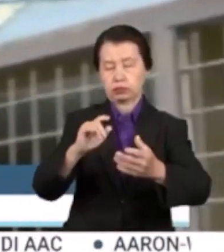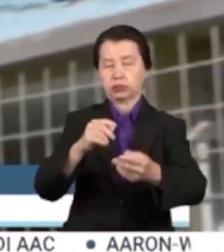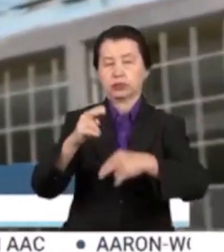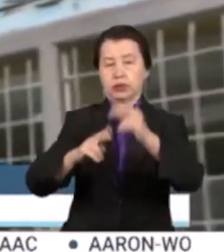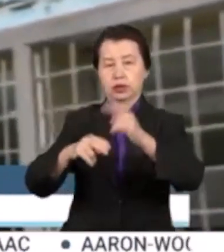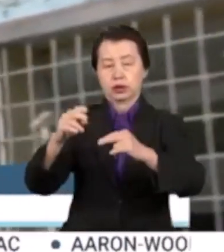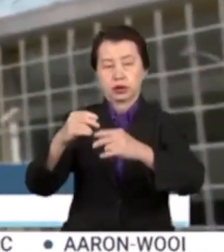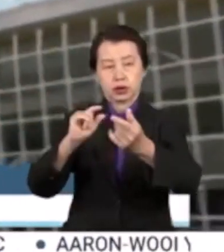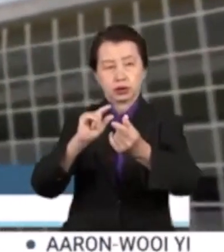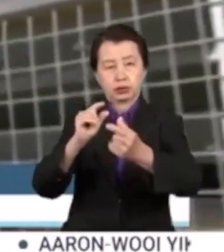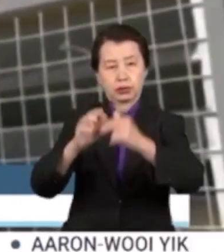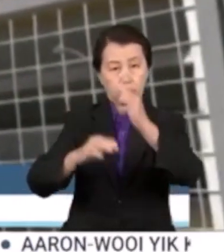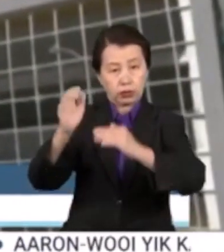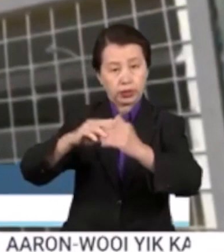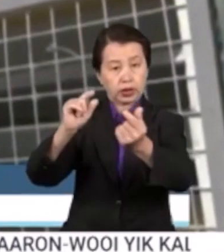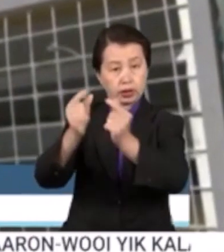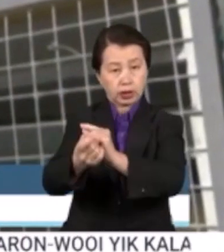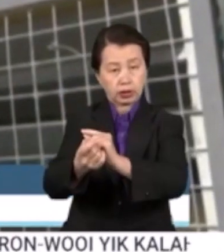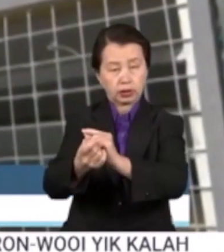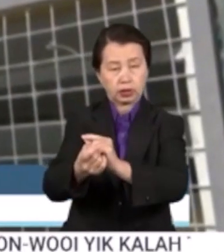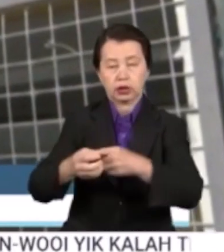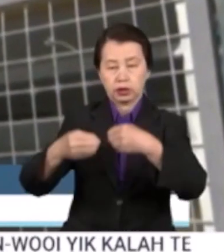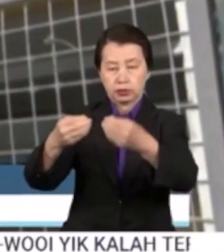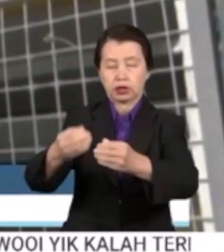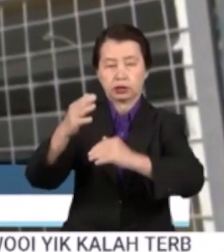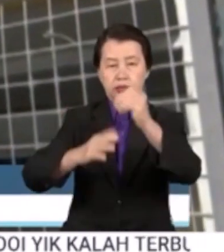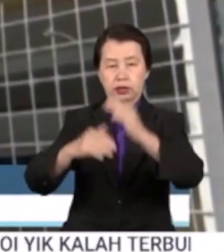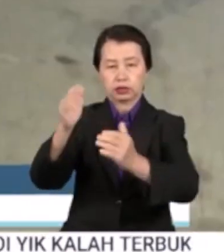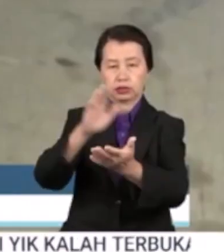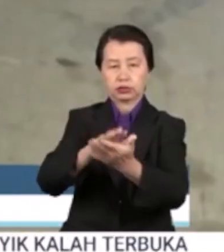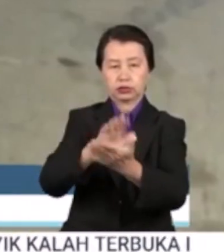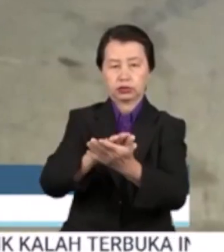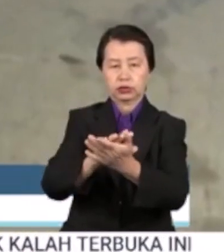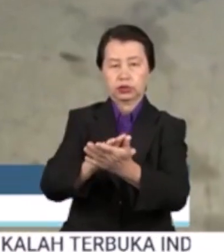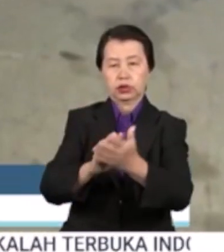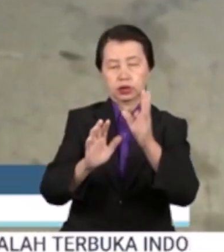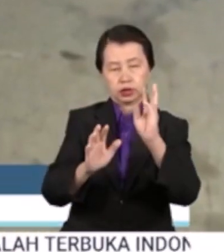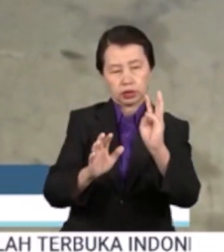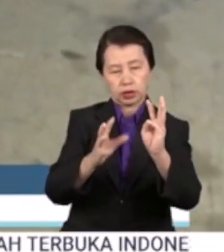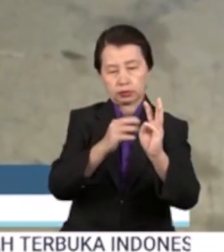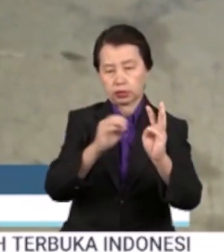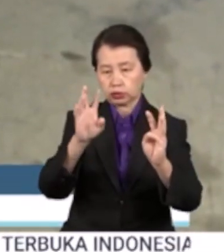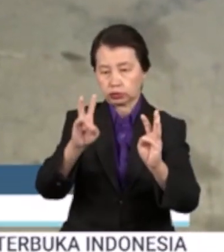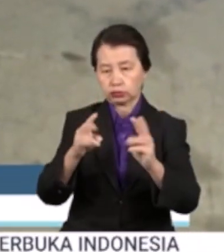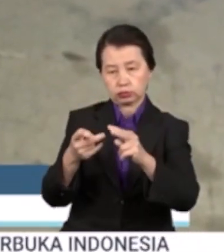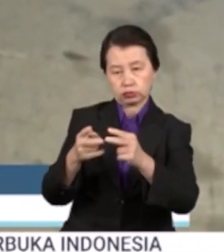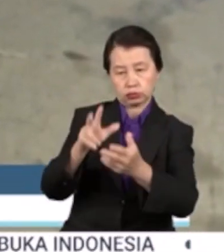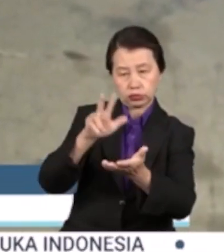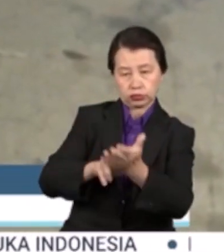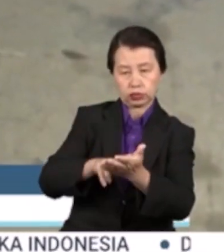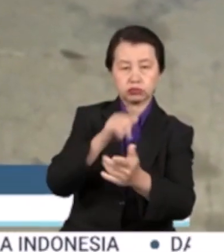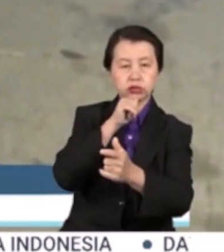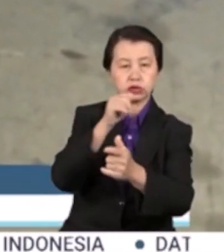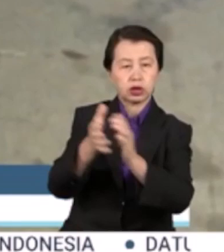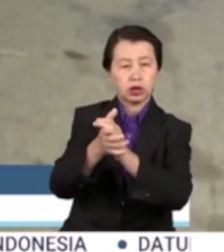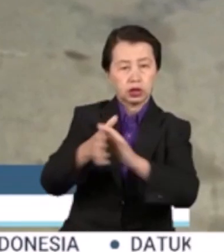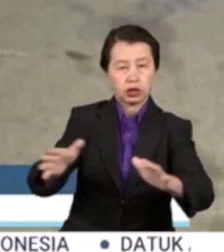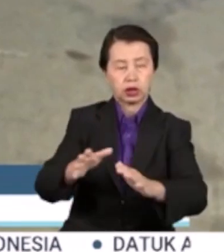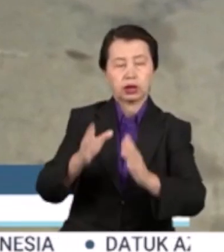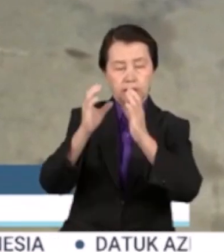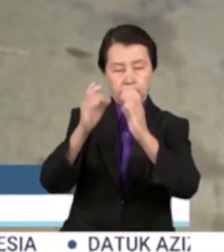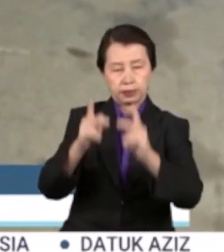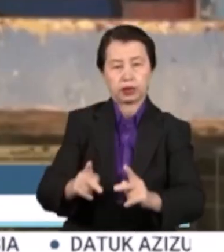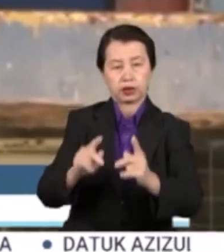gantian mengikut keperluan keutamaan diberi kepada bangunan sekolah berskala 6 dan 7 yang telah disahkan tidak selamat oleh pihak